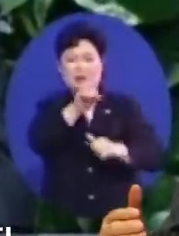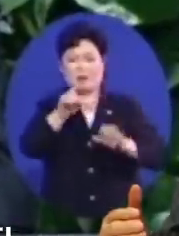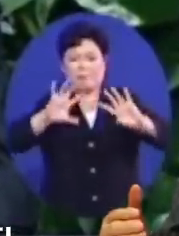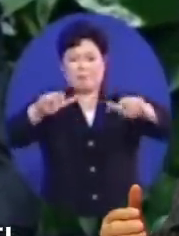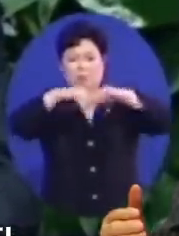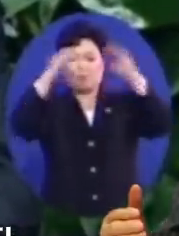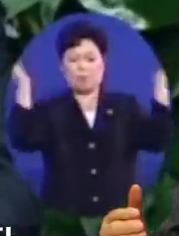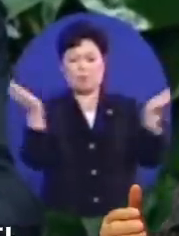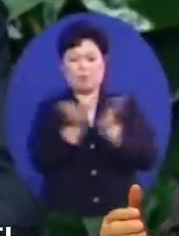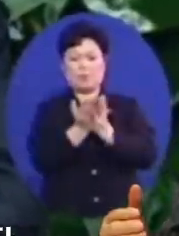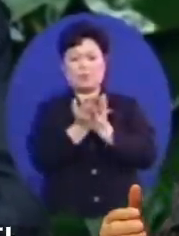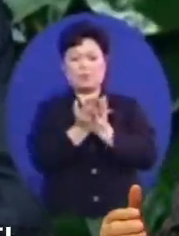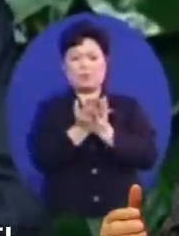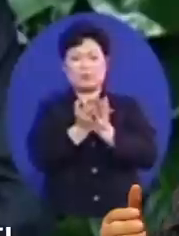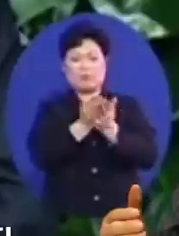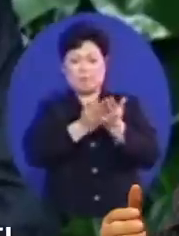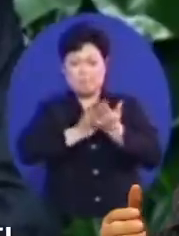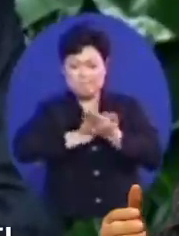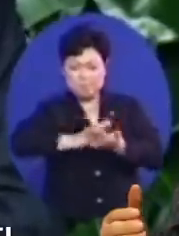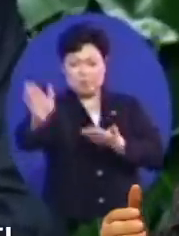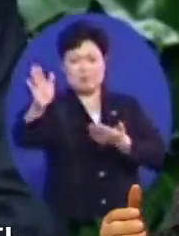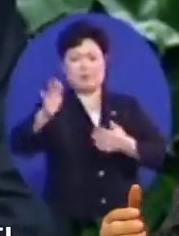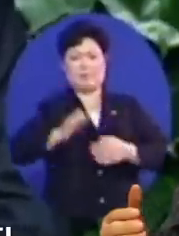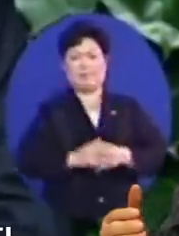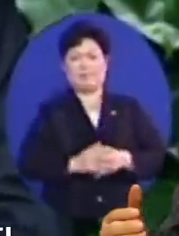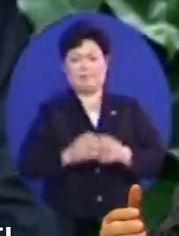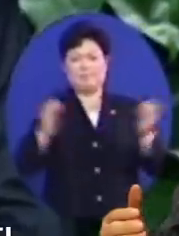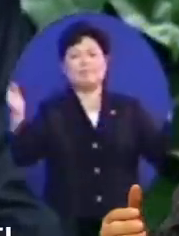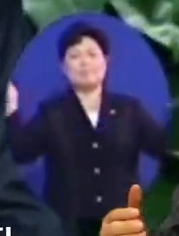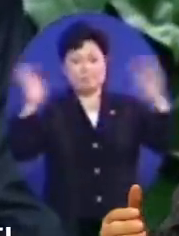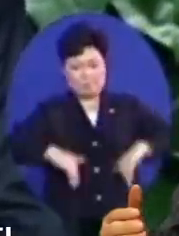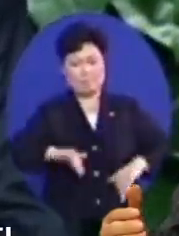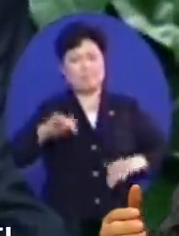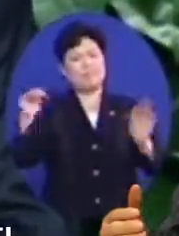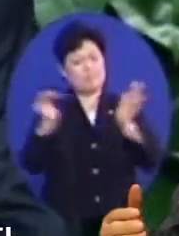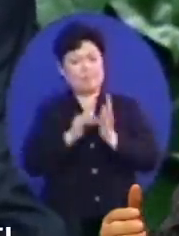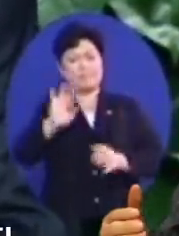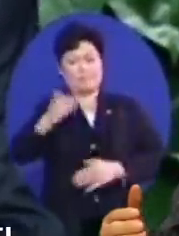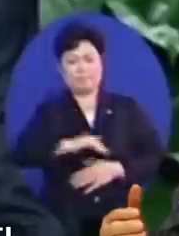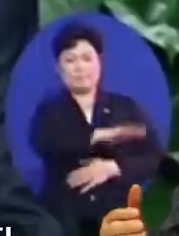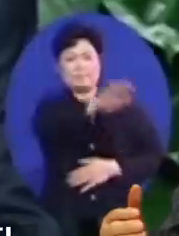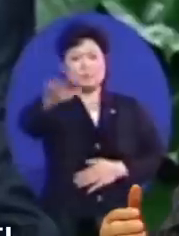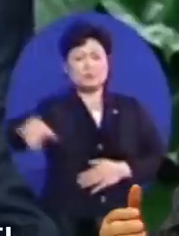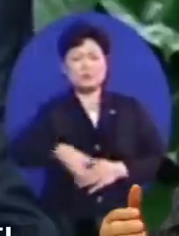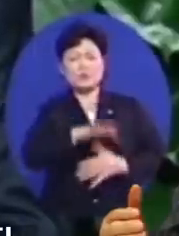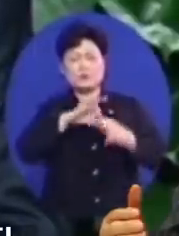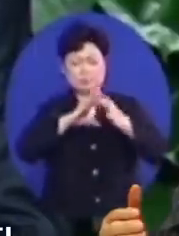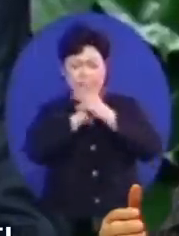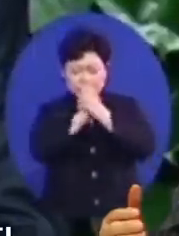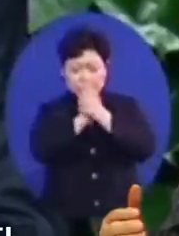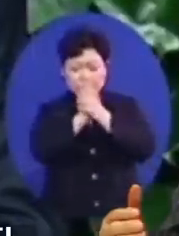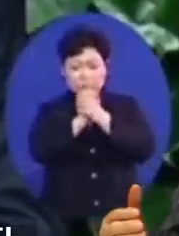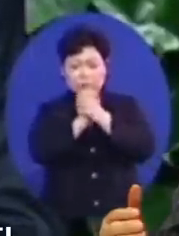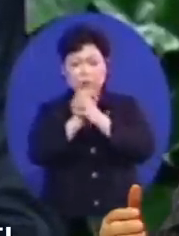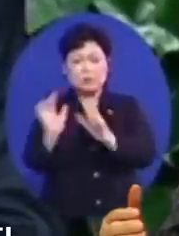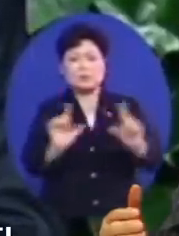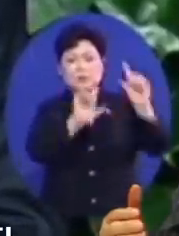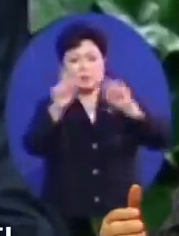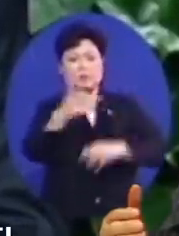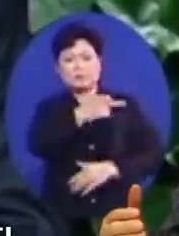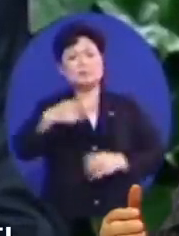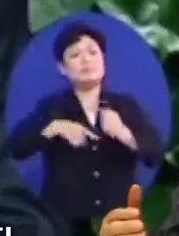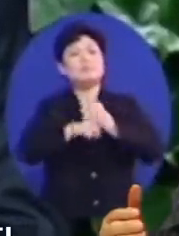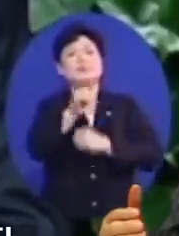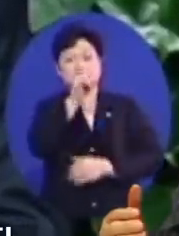다 물리쳐지고 멸하고 마는 것입니다. 이것은 우리 기도 생활에도 상당한 큰 의미가 있습니다.